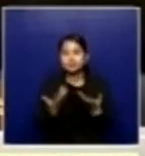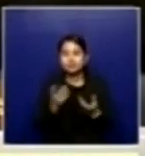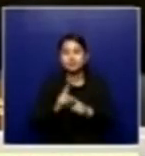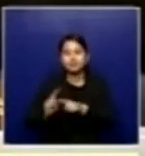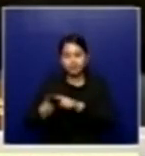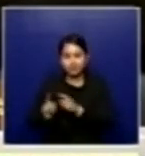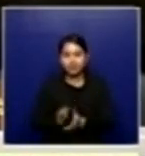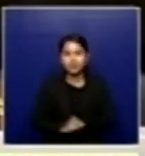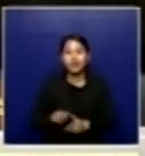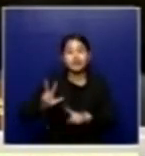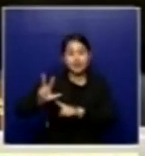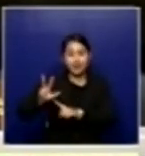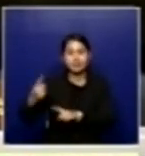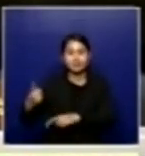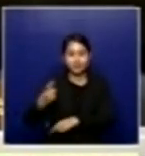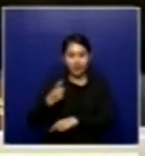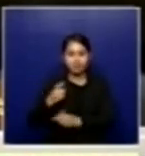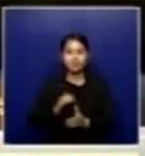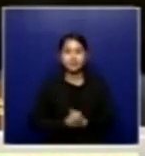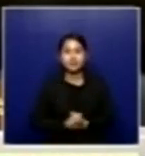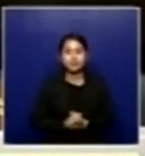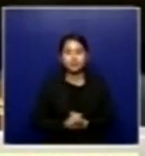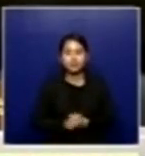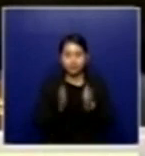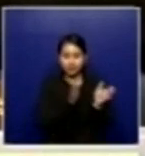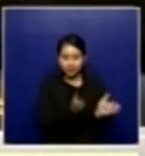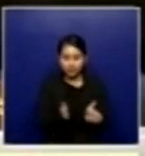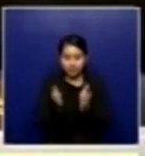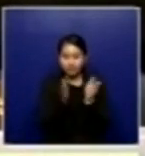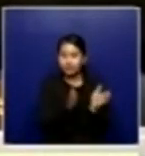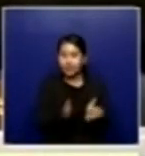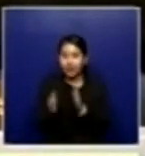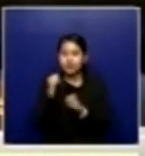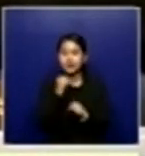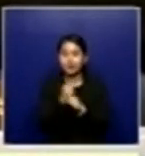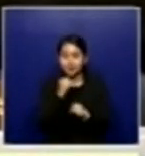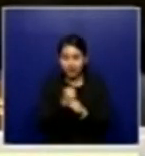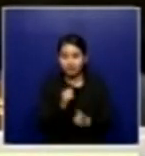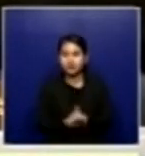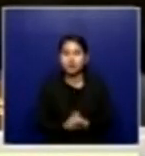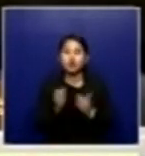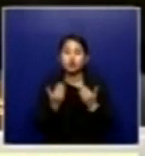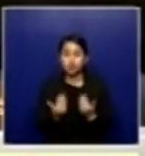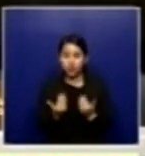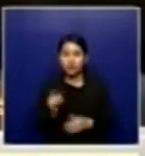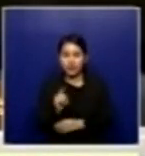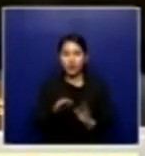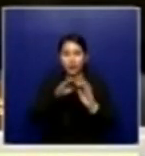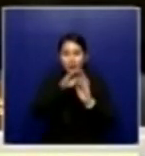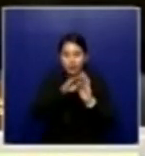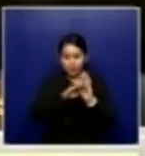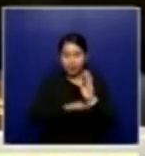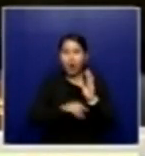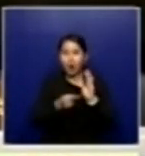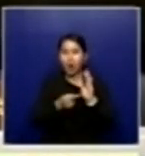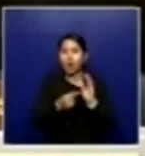ส่วนคำถามที่3ที่ท่านถามนะครับว่าในการดำเนินการตรงนี้ขอย้ำเรียนว่าในปัจจุบันนี้ก็อยู่ในขั้นตอนของป